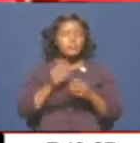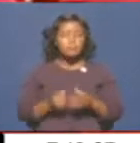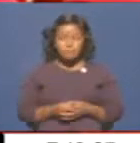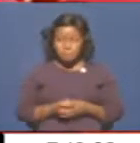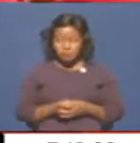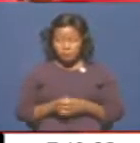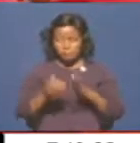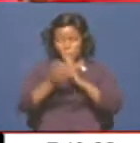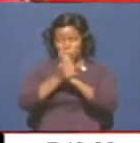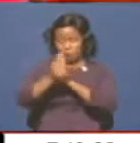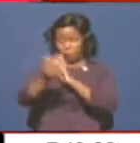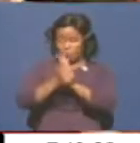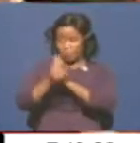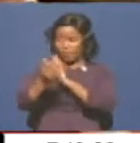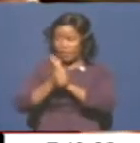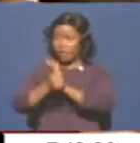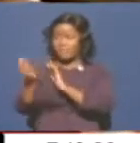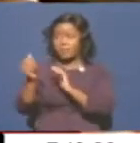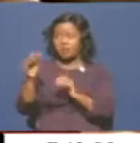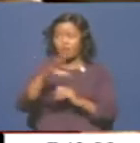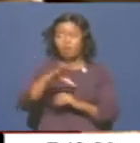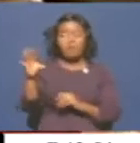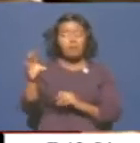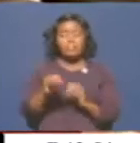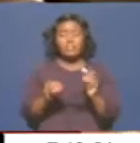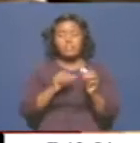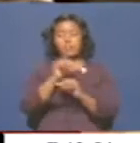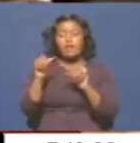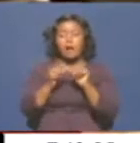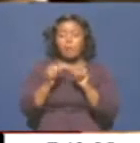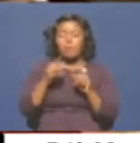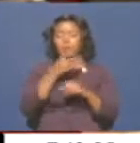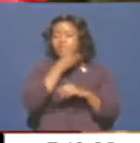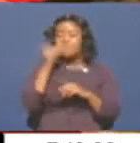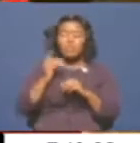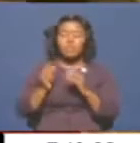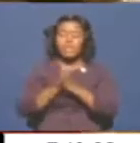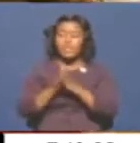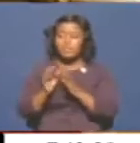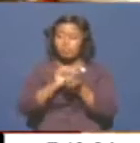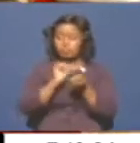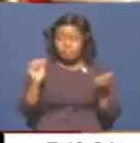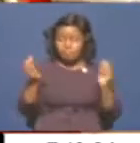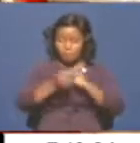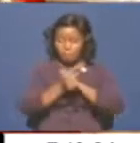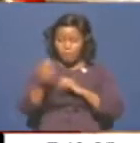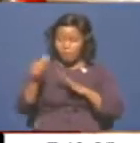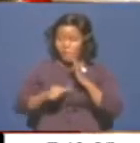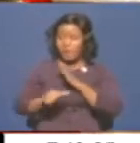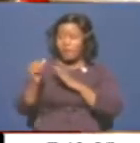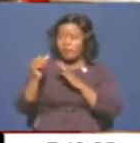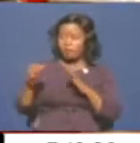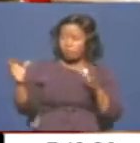Wataalam kadhaa wa Kiafrika kuhusu mabadiliko ya hali ya anga chini ya mpango wa utafiti na